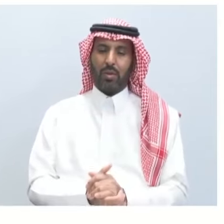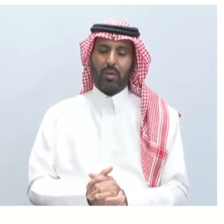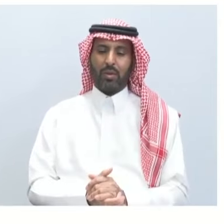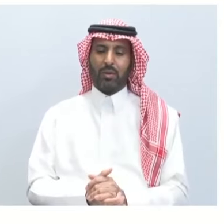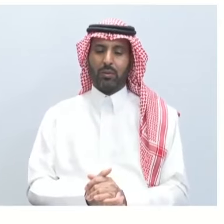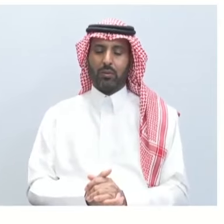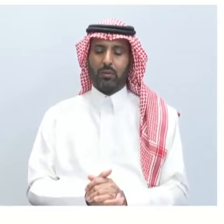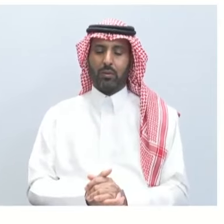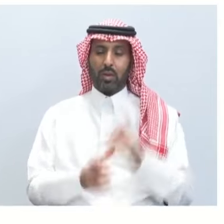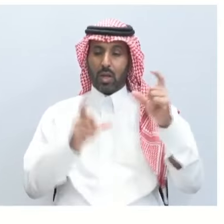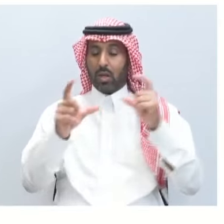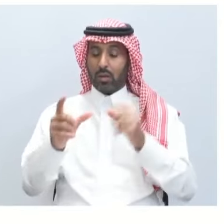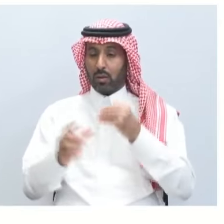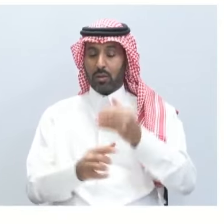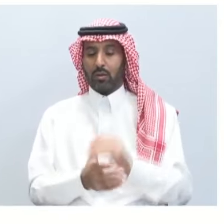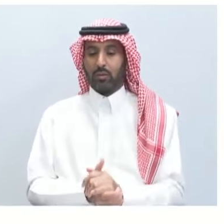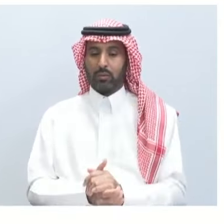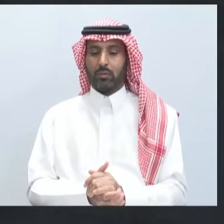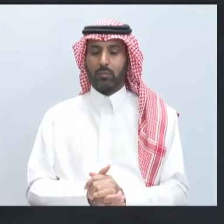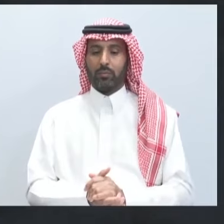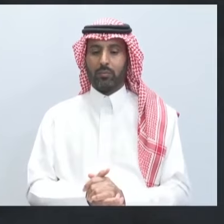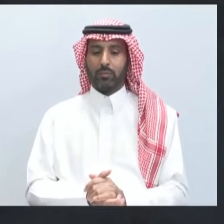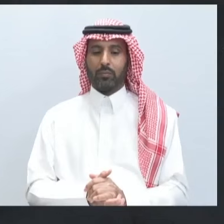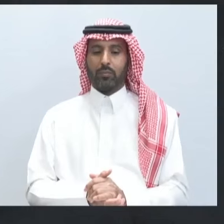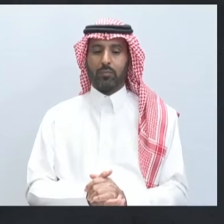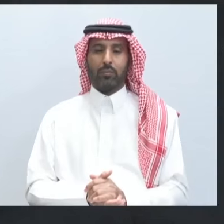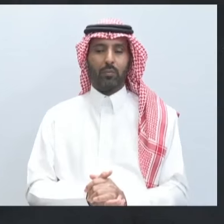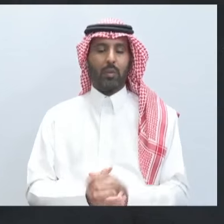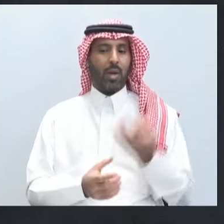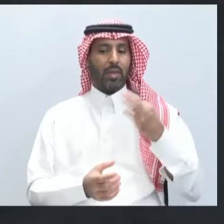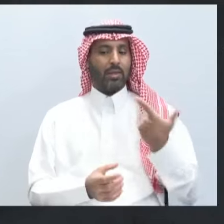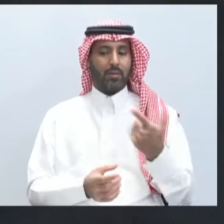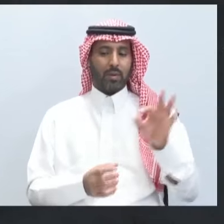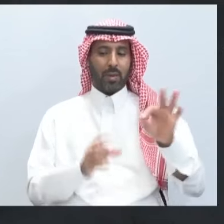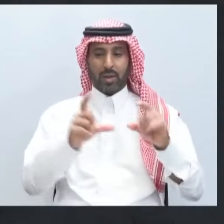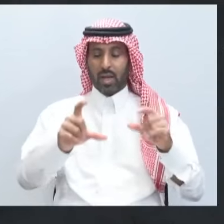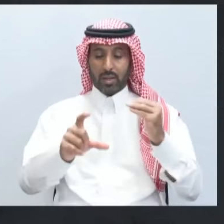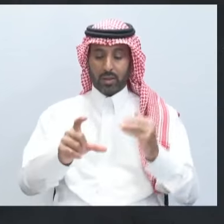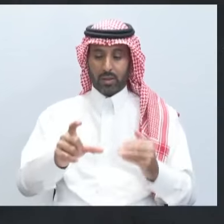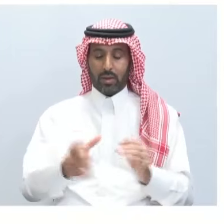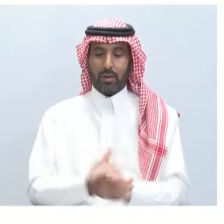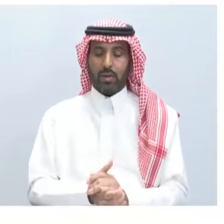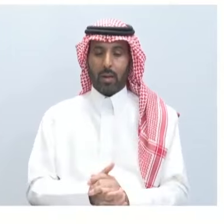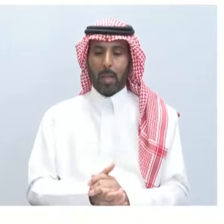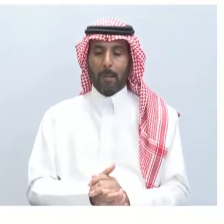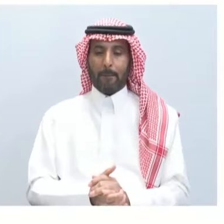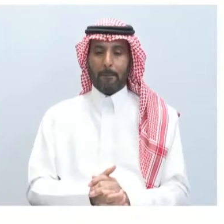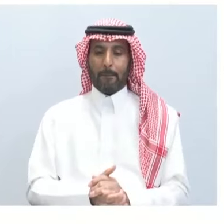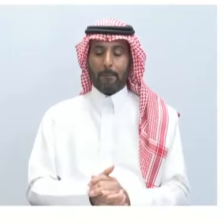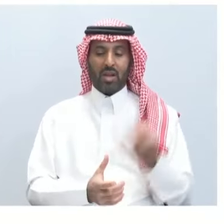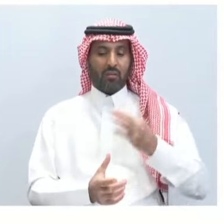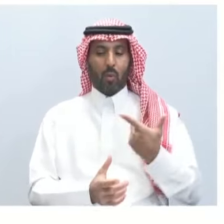ناخذ في الايه التي تليها والايه الاخرى ماذا نستفيد من هاتين الايتين نستفيد نقول من